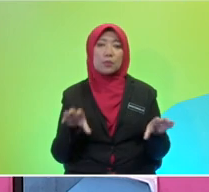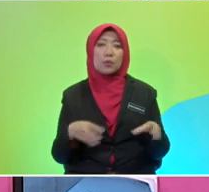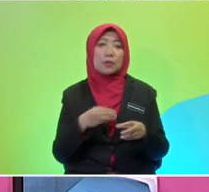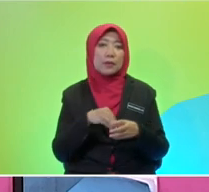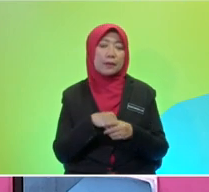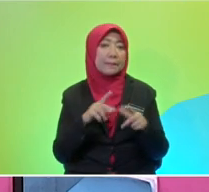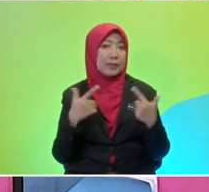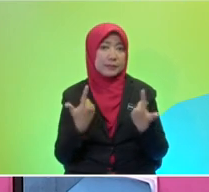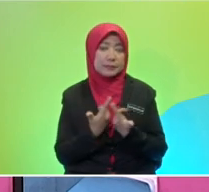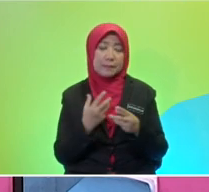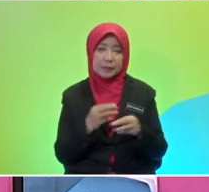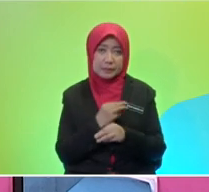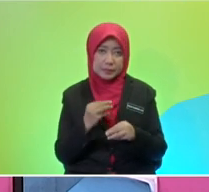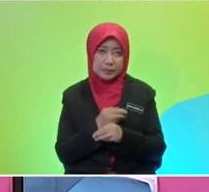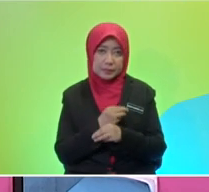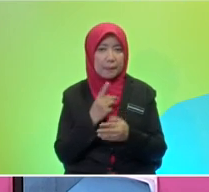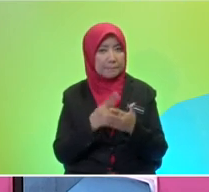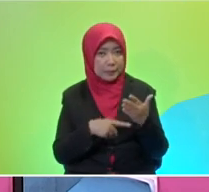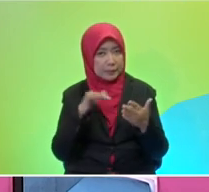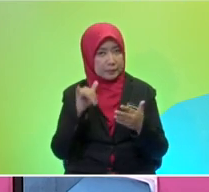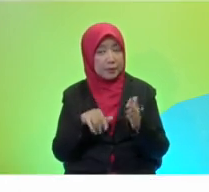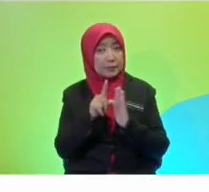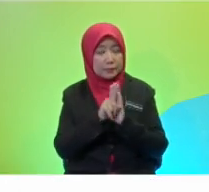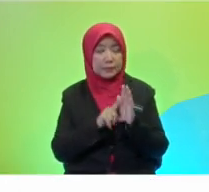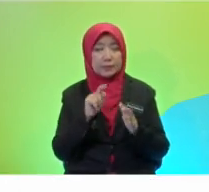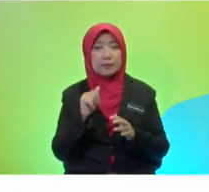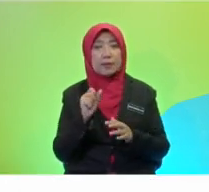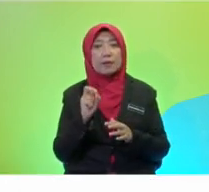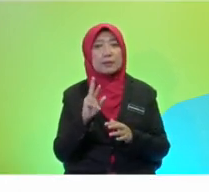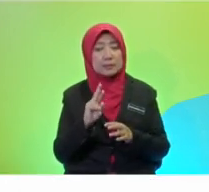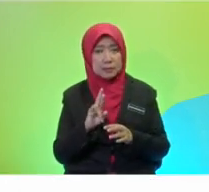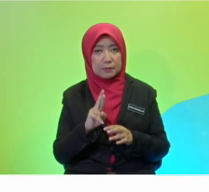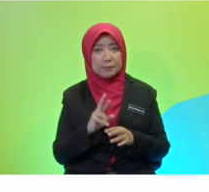PBD apa yang ditaksir Oke dari segi kandungan